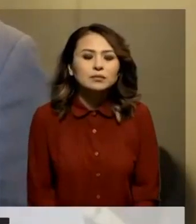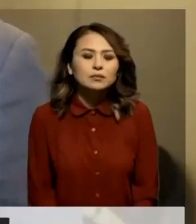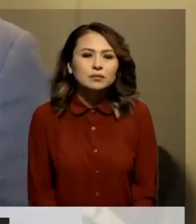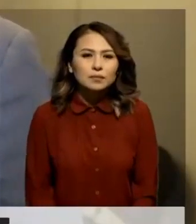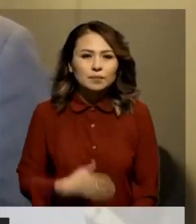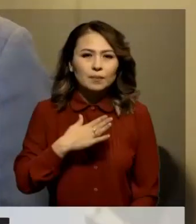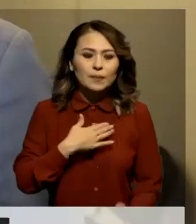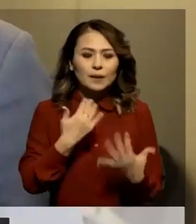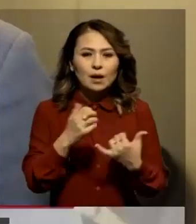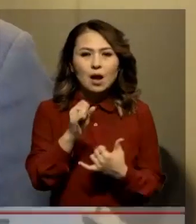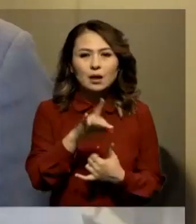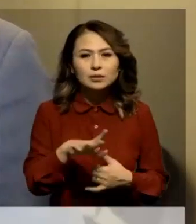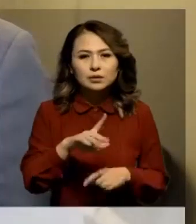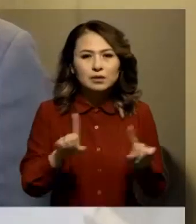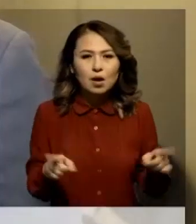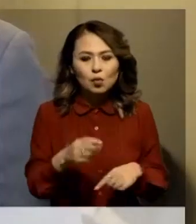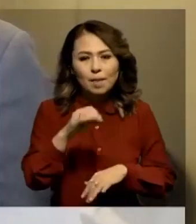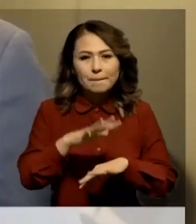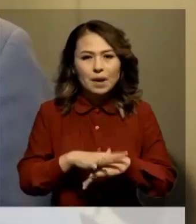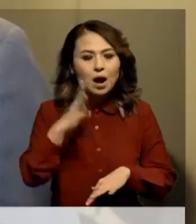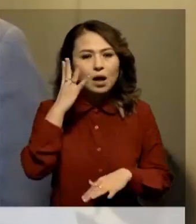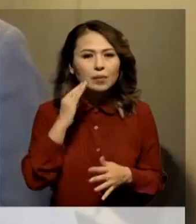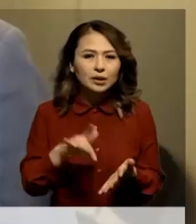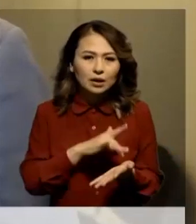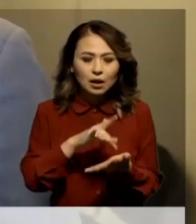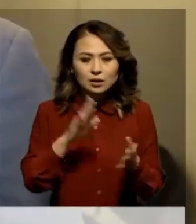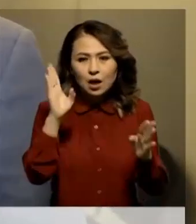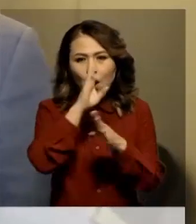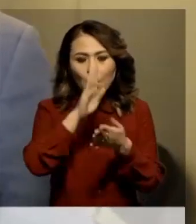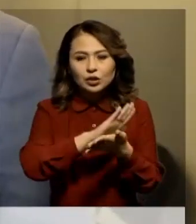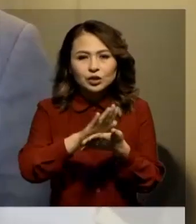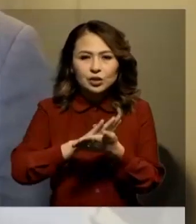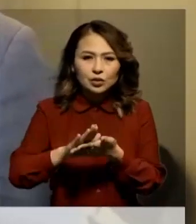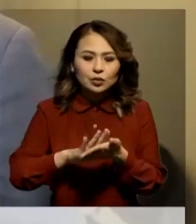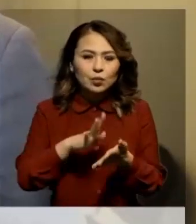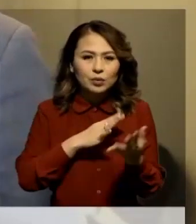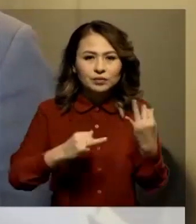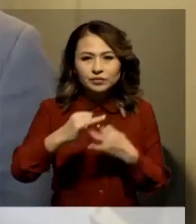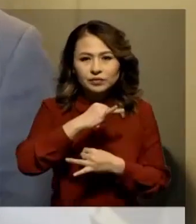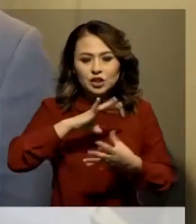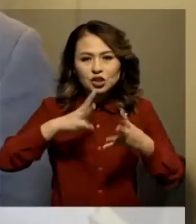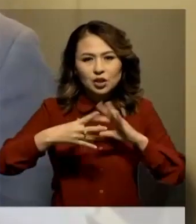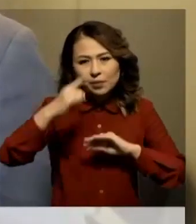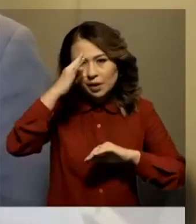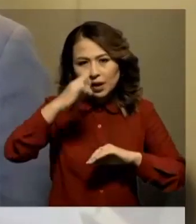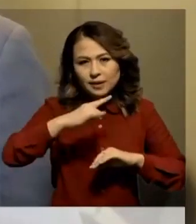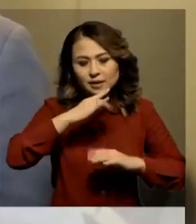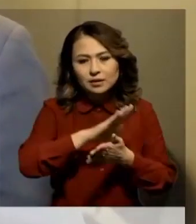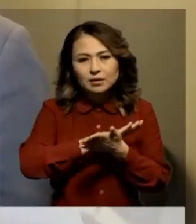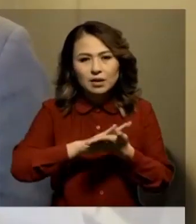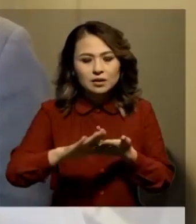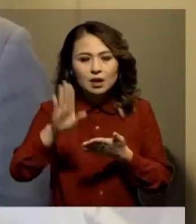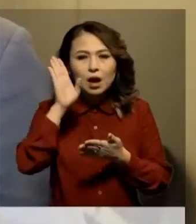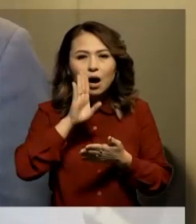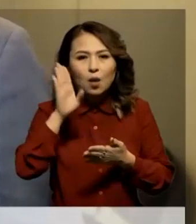Біз қазір Азиялық даму банкінің қолдауымен Алматы қаласындағы ауаның сапасын жақсарту жобасын жүргізіп жатырмыз. Жалпы Қазақстан бойынша таза ауа,